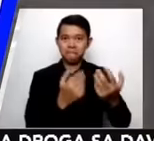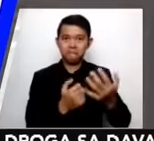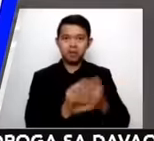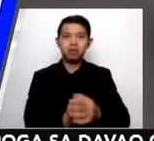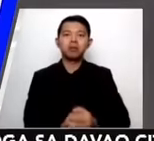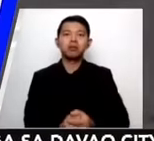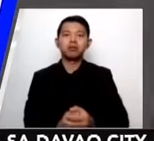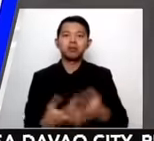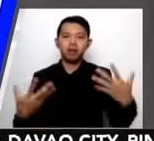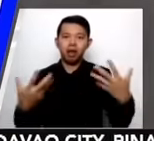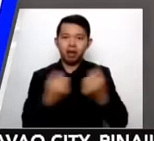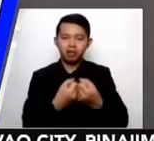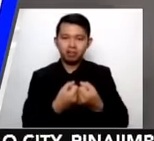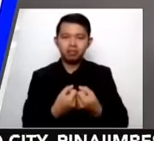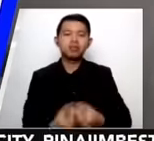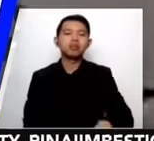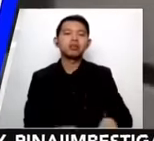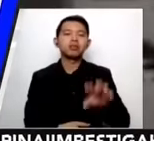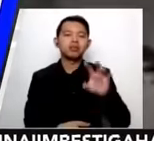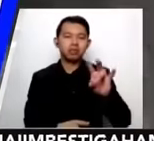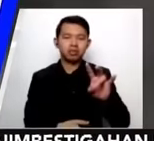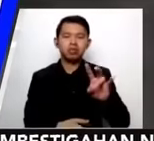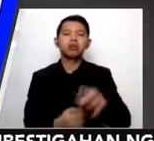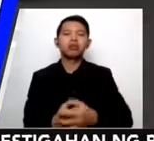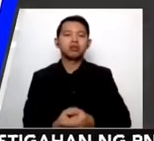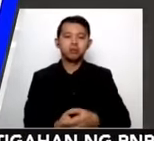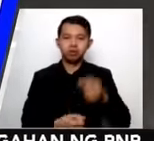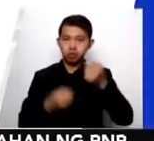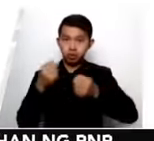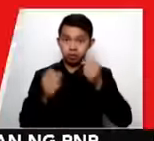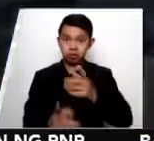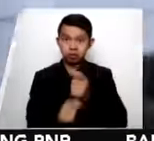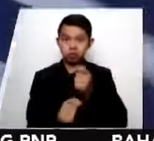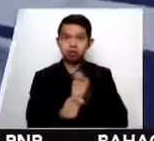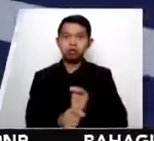ng pulis ang truck driver at nakatakda ng i-inquest.